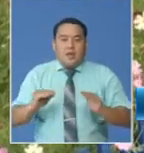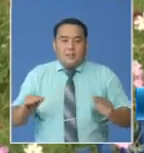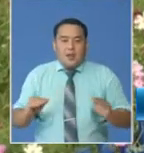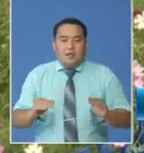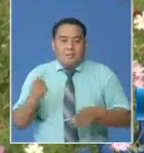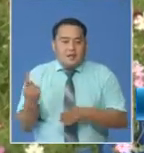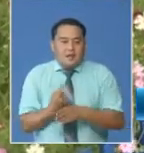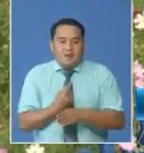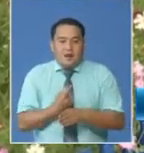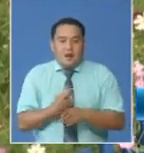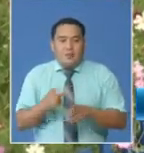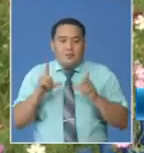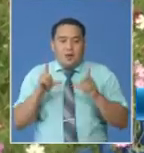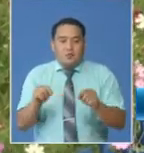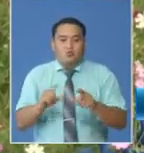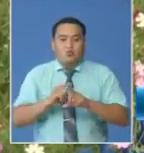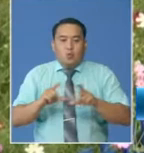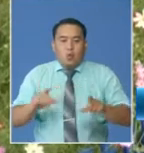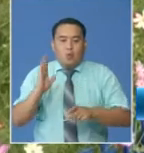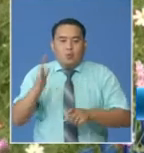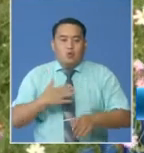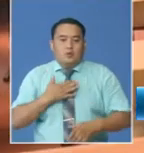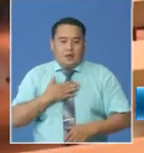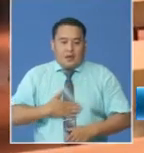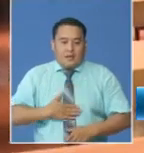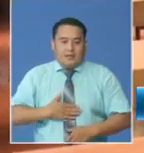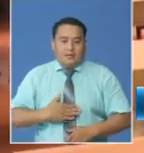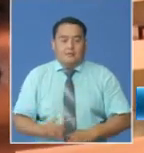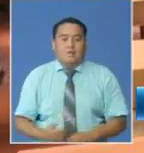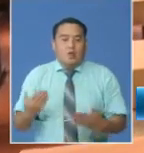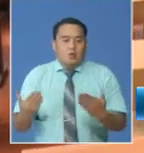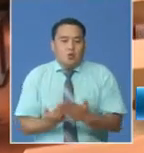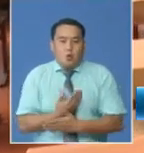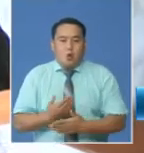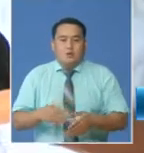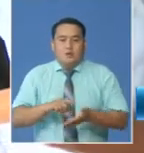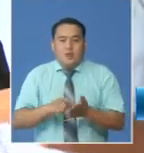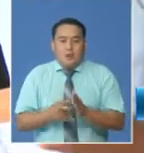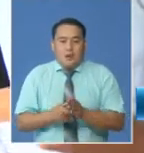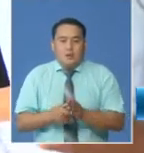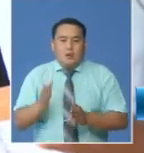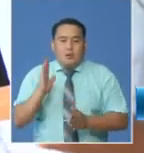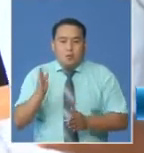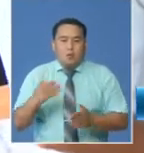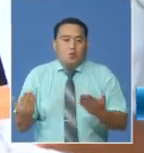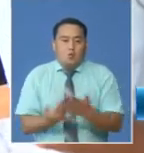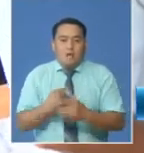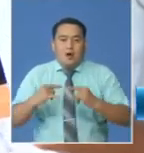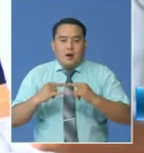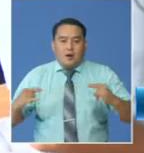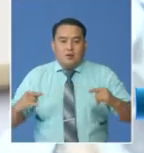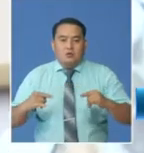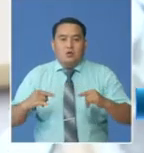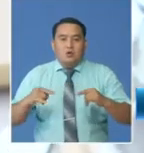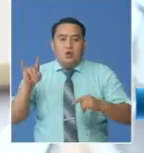которые впервые сядут со школьные парты, будет приятно. Обновились не только сам кабинет, появились новые парты, окна со